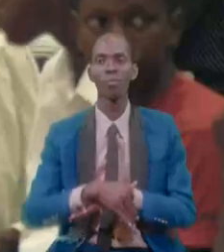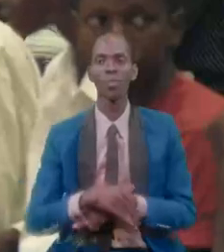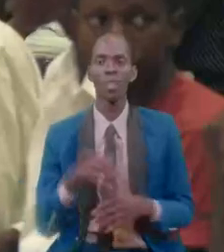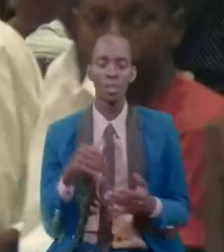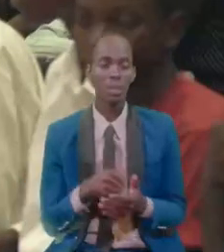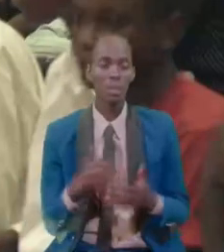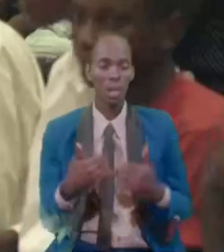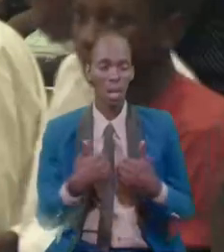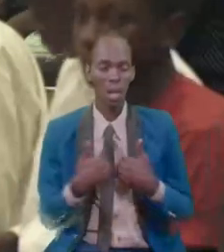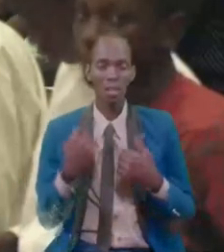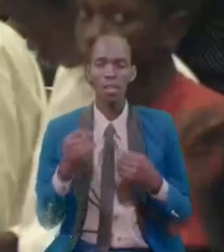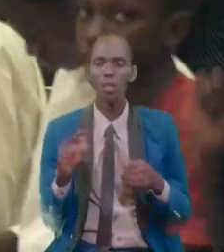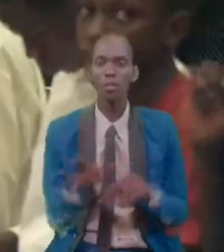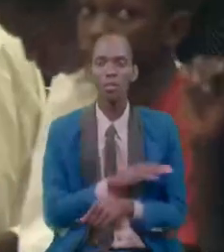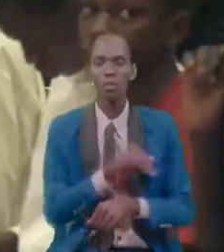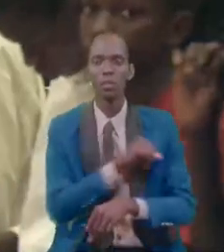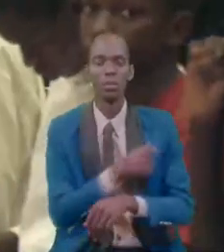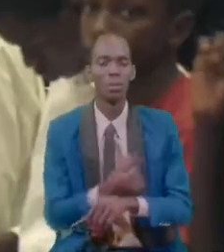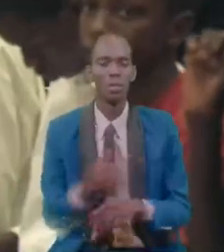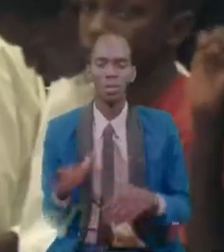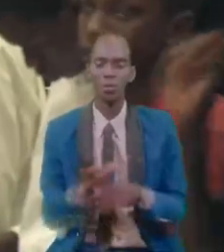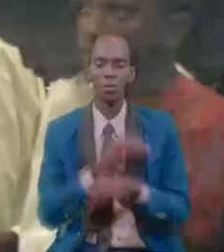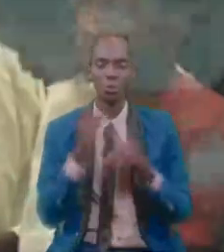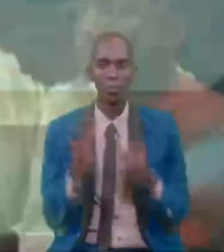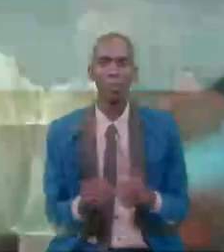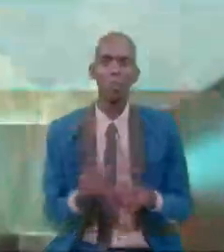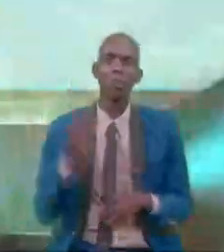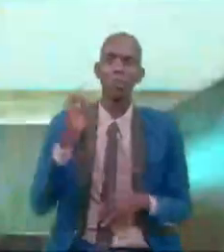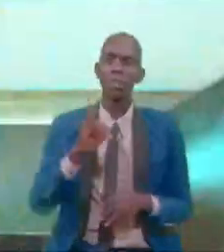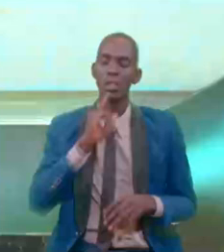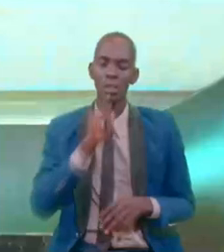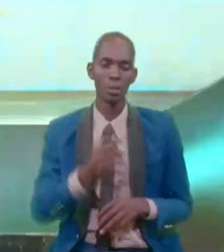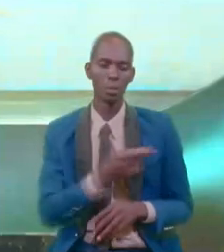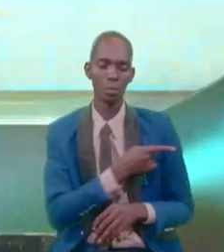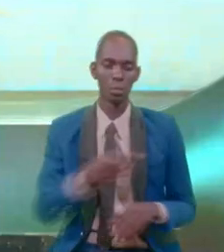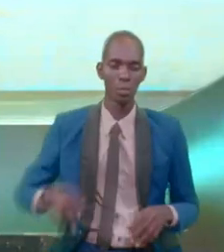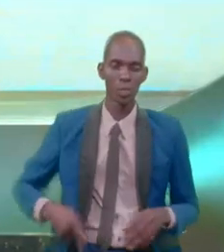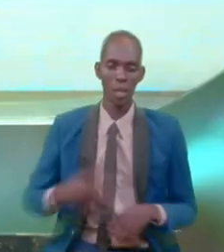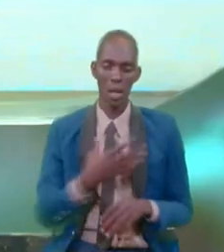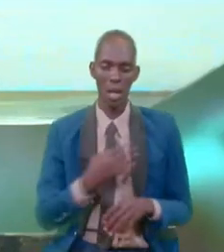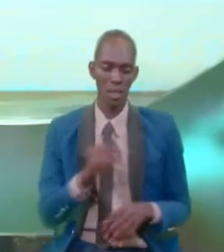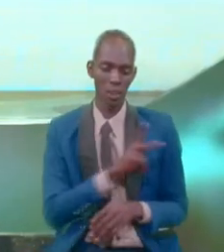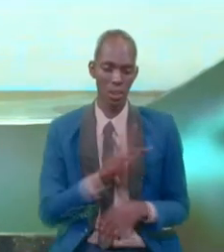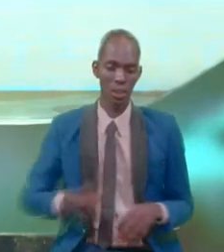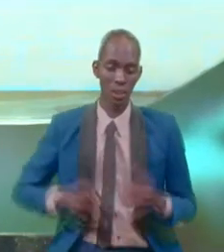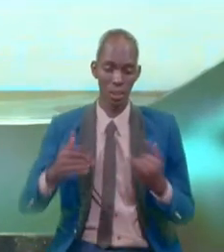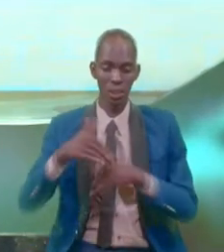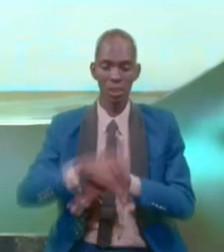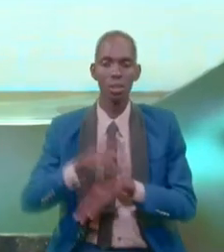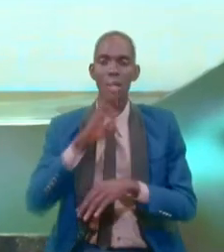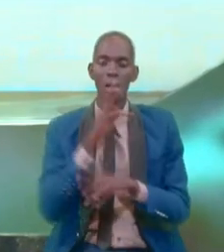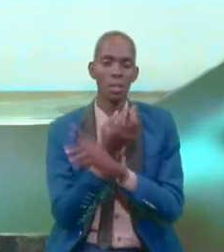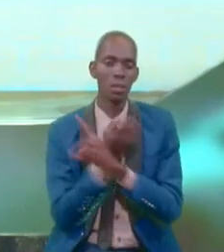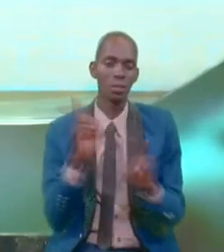Il détient l'autorité, il détient la puissance, il est roi, il est sacrificateur. Ce soir, nous